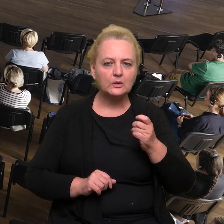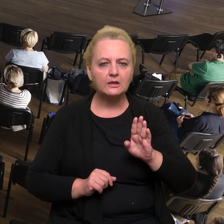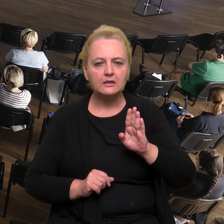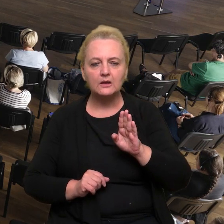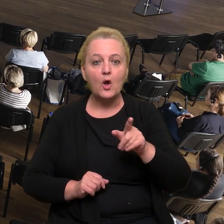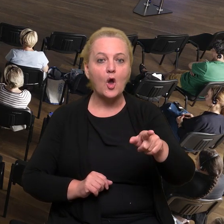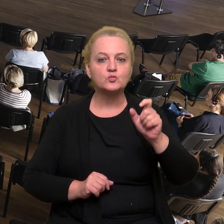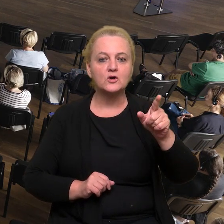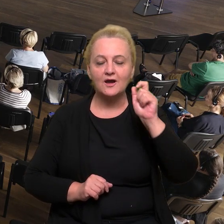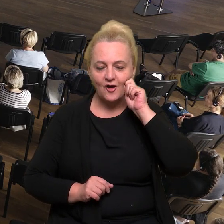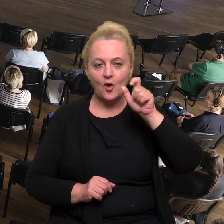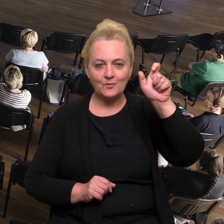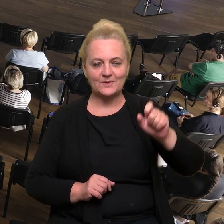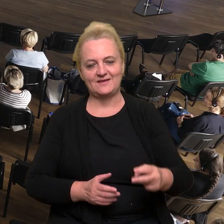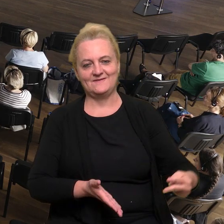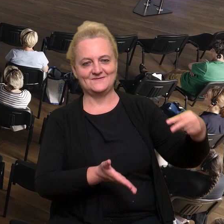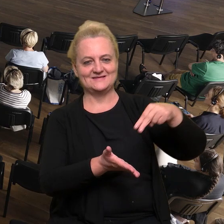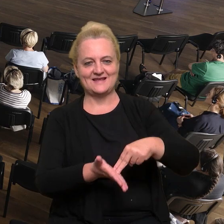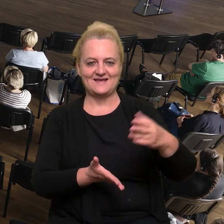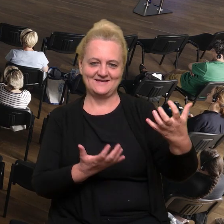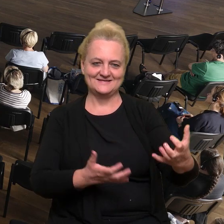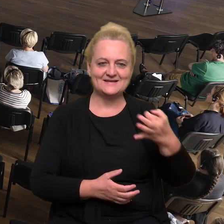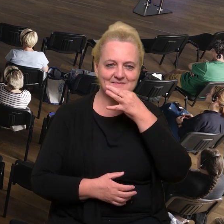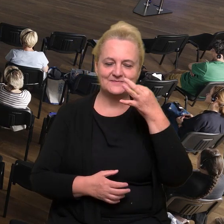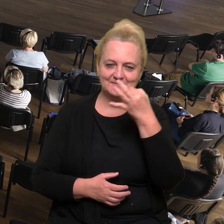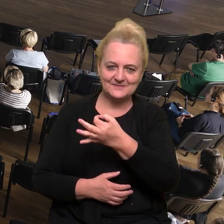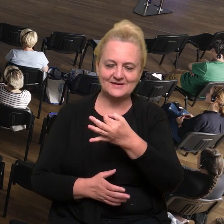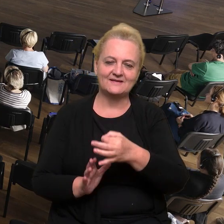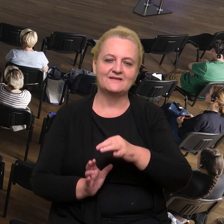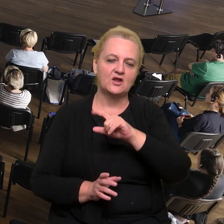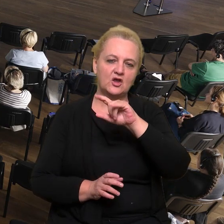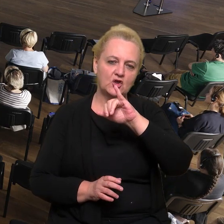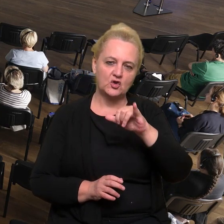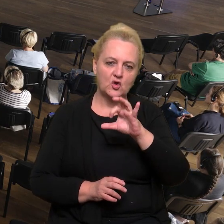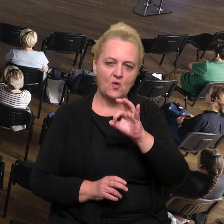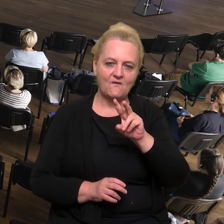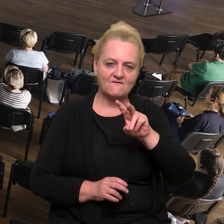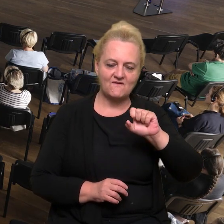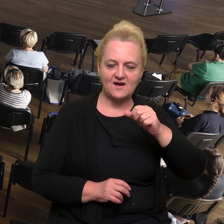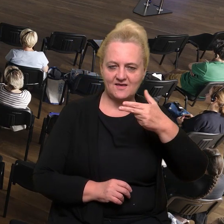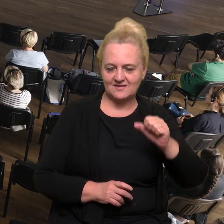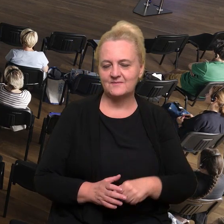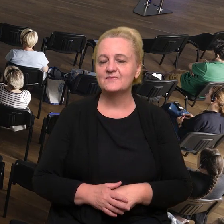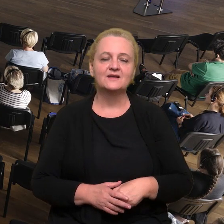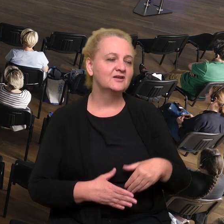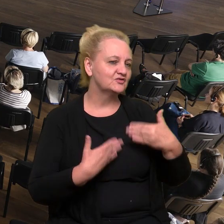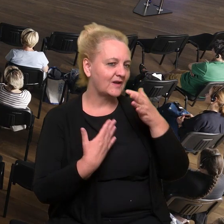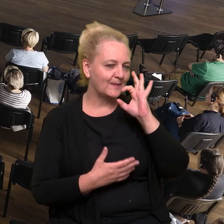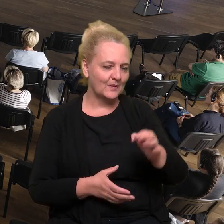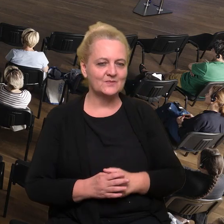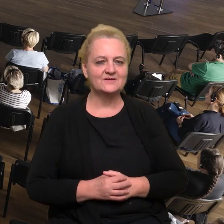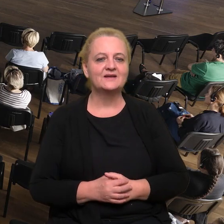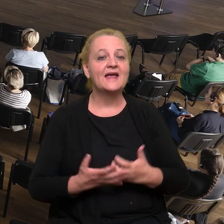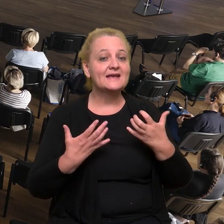uniesionych dłoni. O, już pani wstaje, żeby zadać Jowanie kolejne pytanie. Dzień dobry.